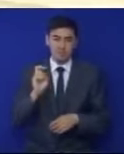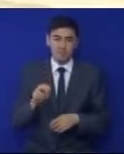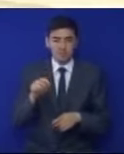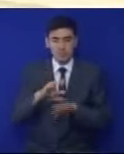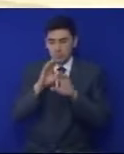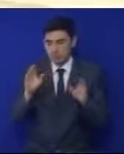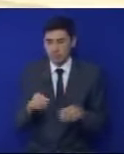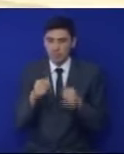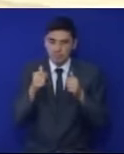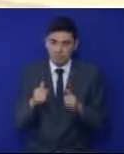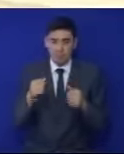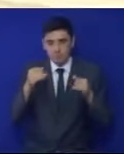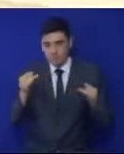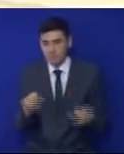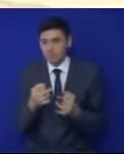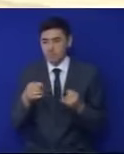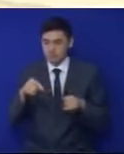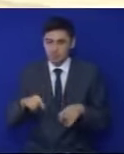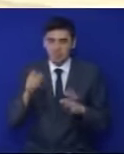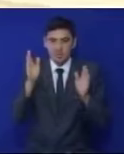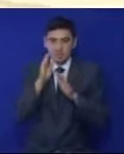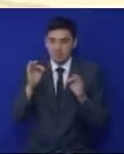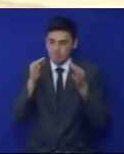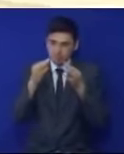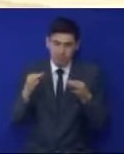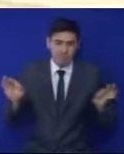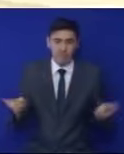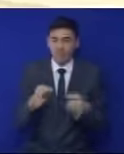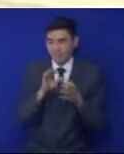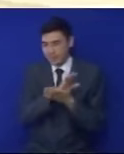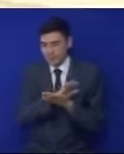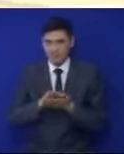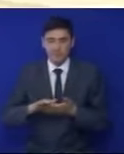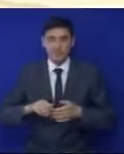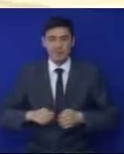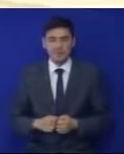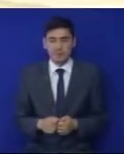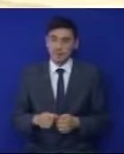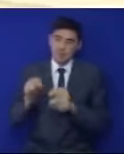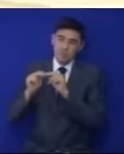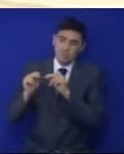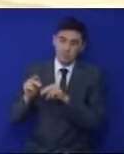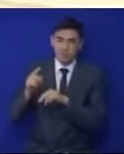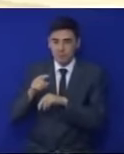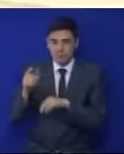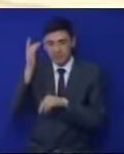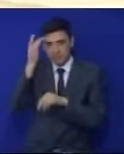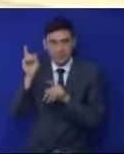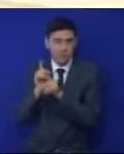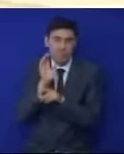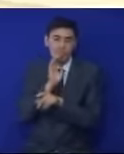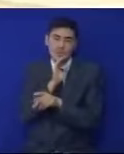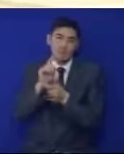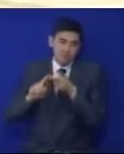болады. Ауасы өте таза, табиғаты тіптен сөз жетпейді. Ұстаздары өзіміздің екінші анамыздай болып